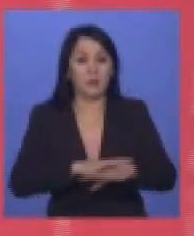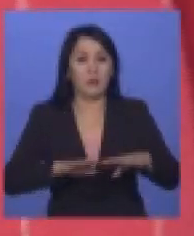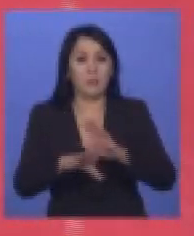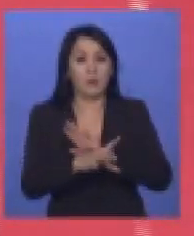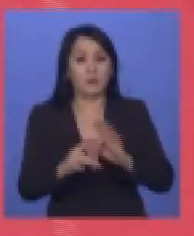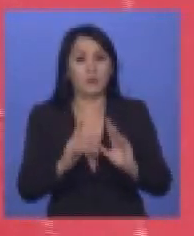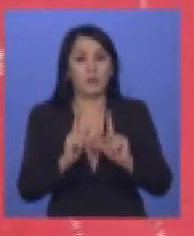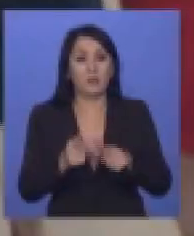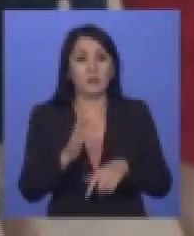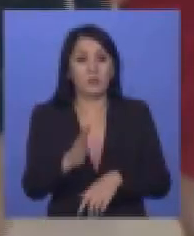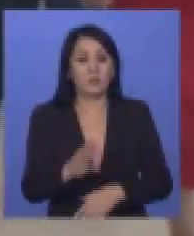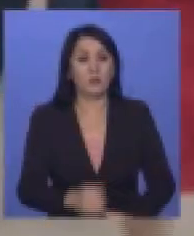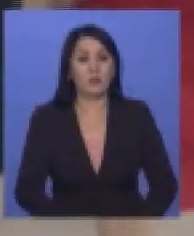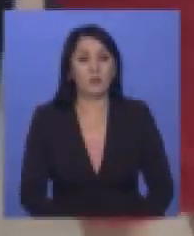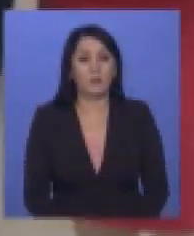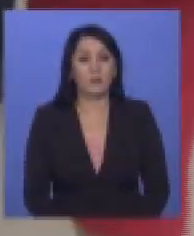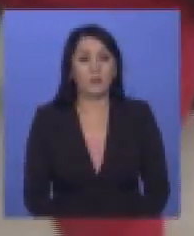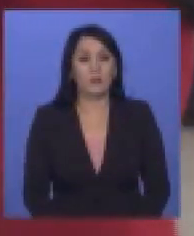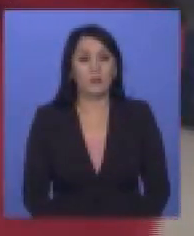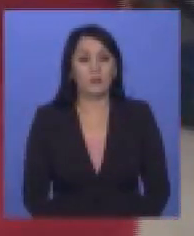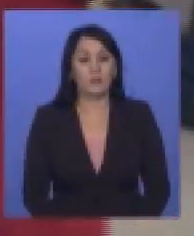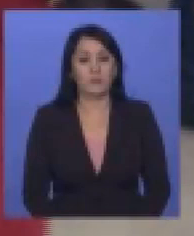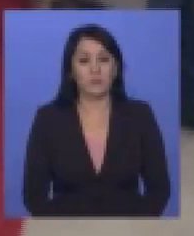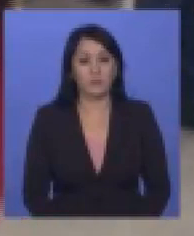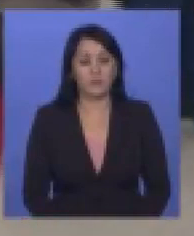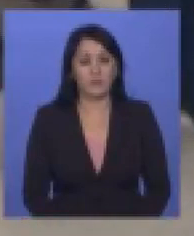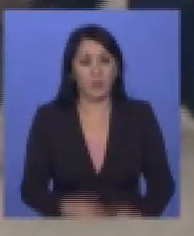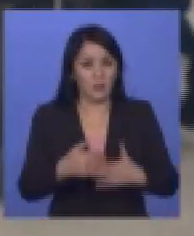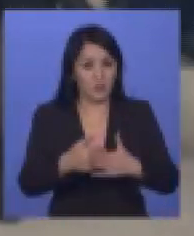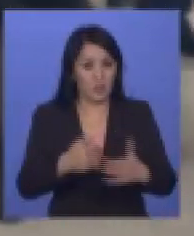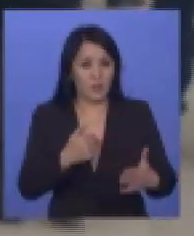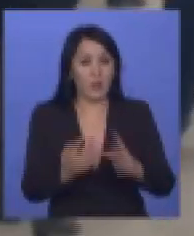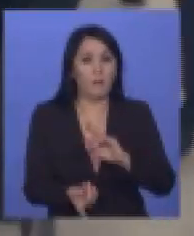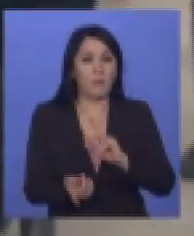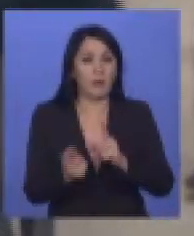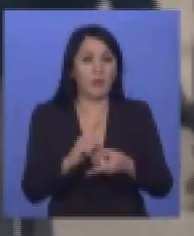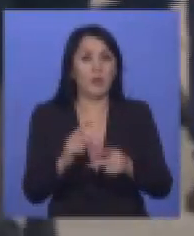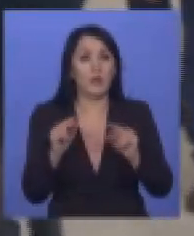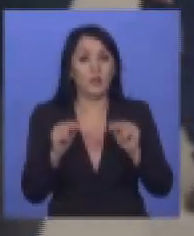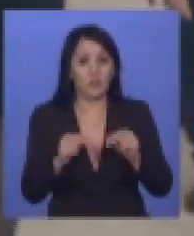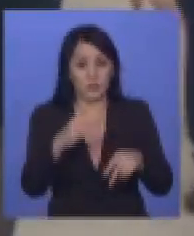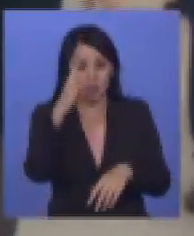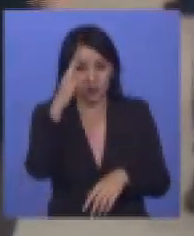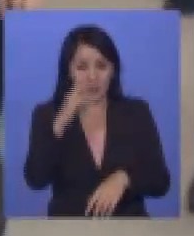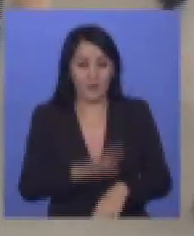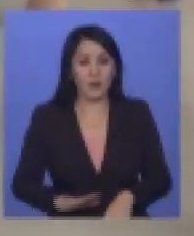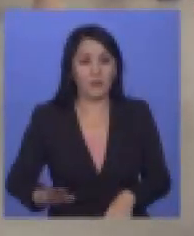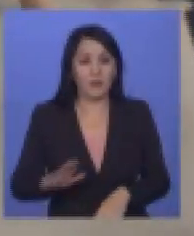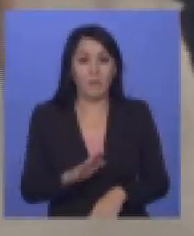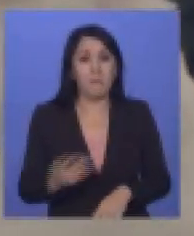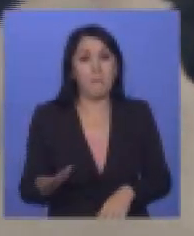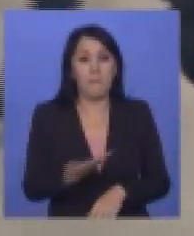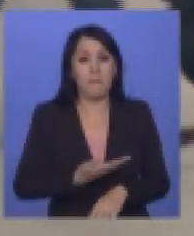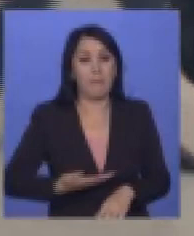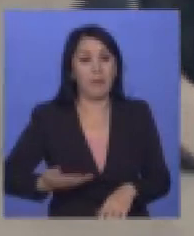оны қолдауымыз қажет. Жақында ғана референдум өткізілді. Үлкен әділетті Қазақстанды құруда біз